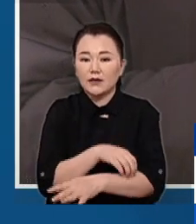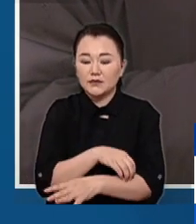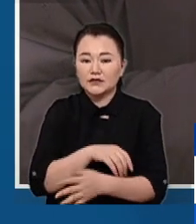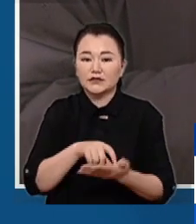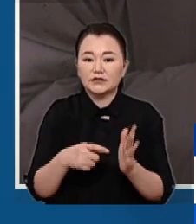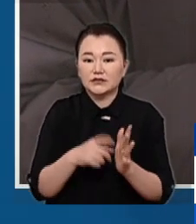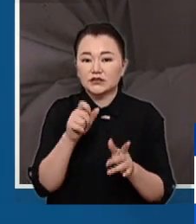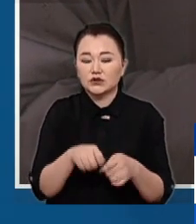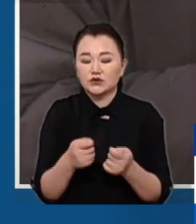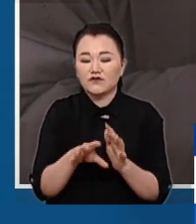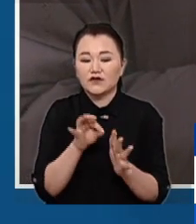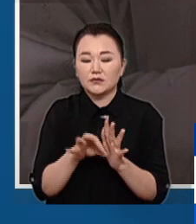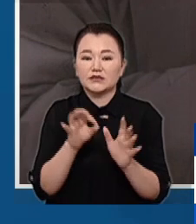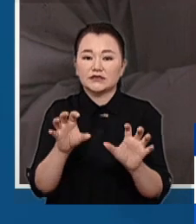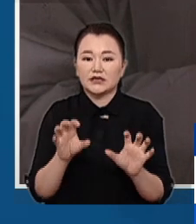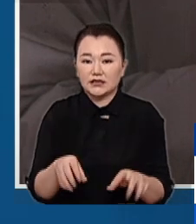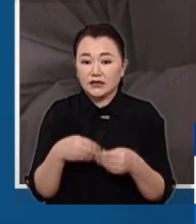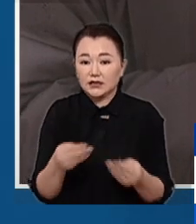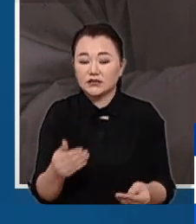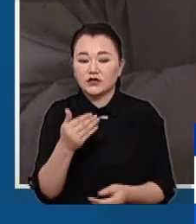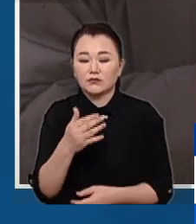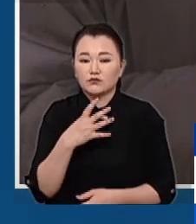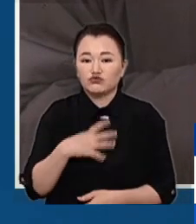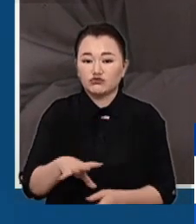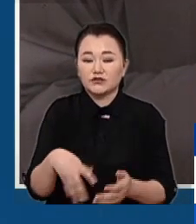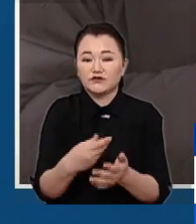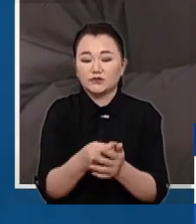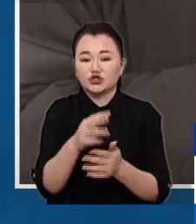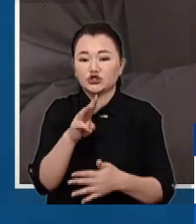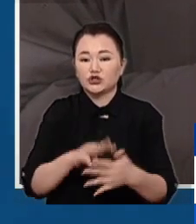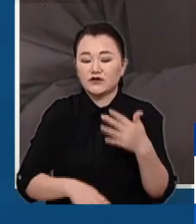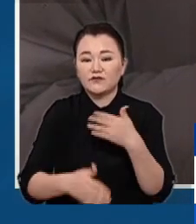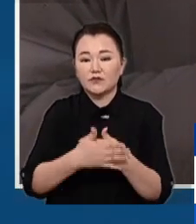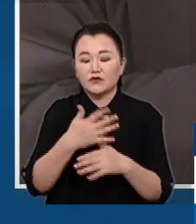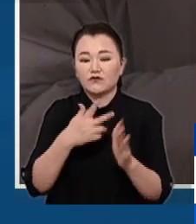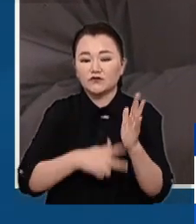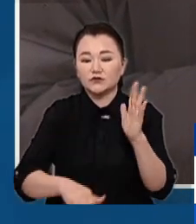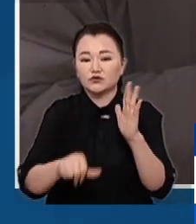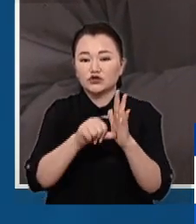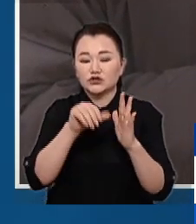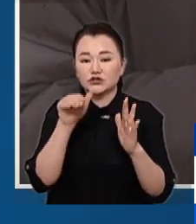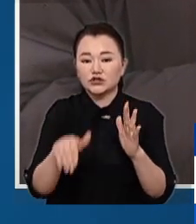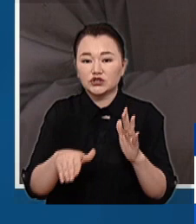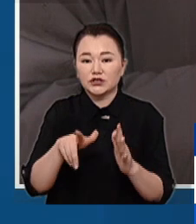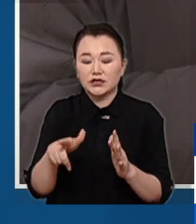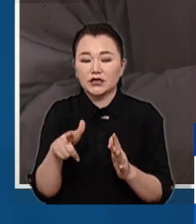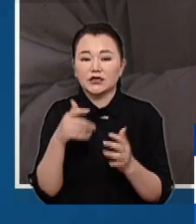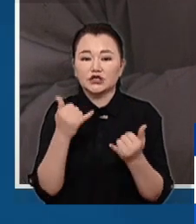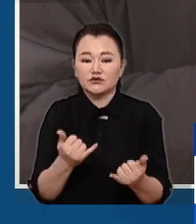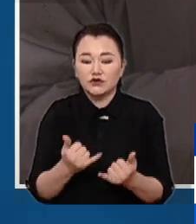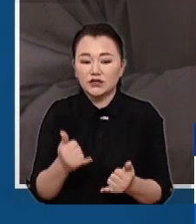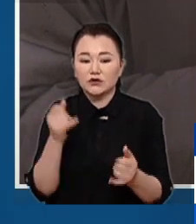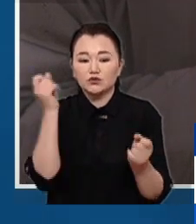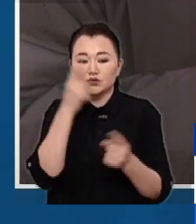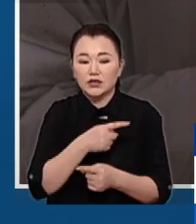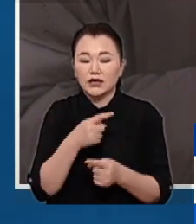За нарушение выборного законодательства им пришлось выплатить штраф порядка 86 тысяч тенге. И сегодня же